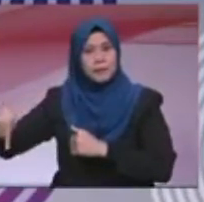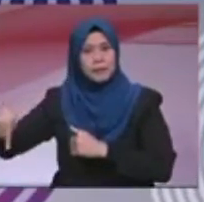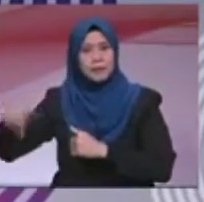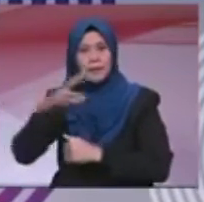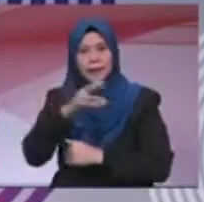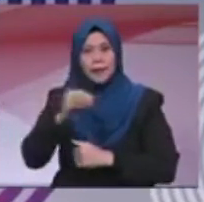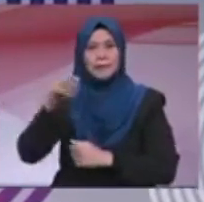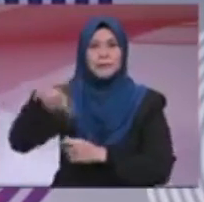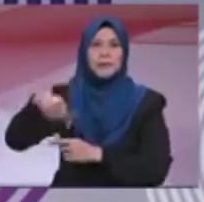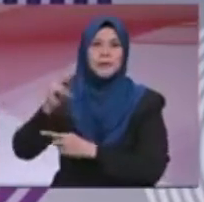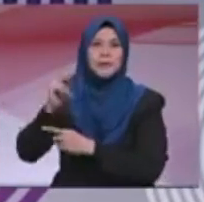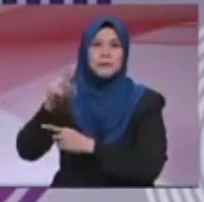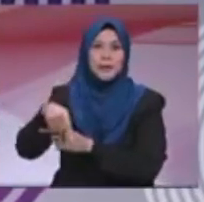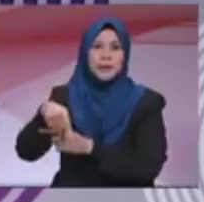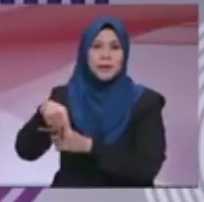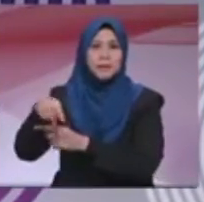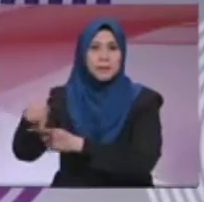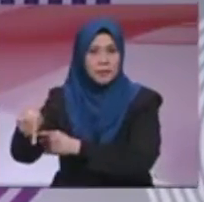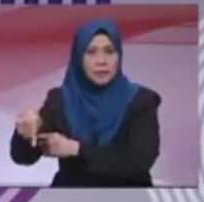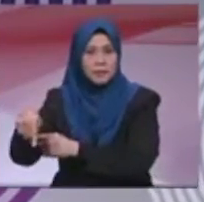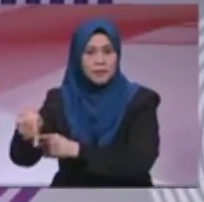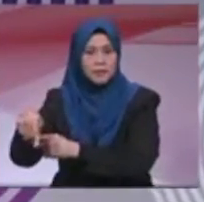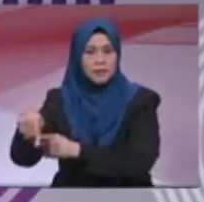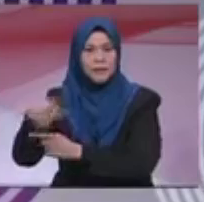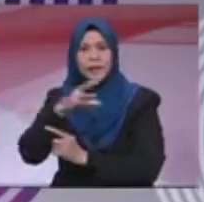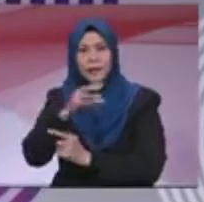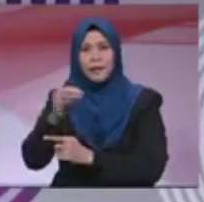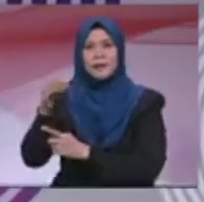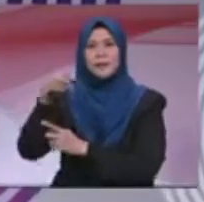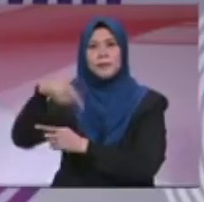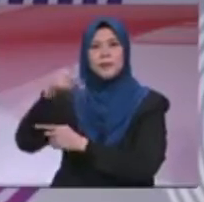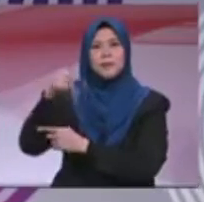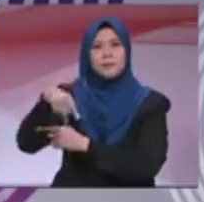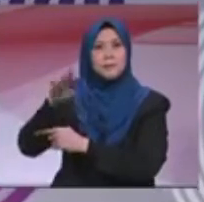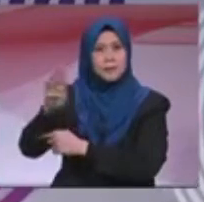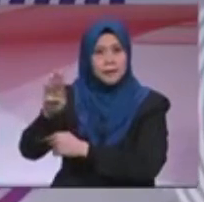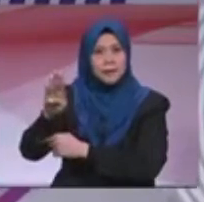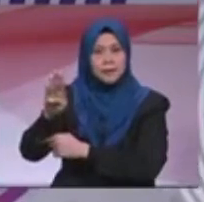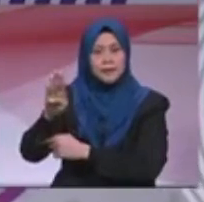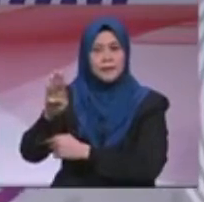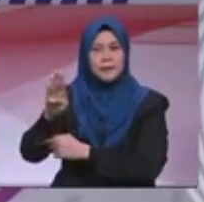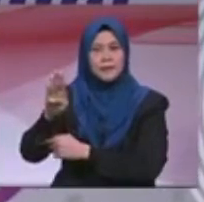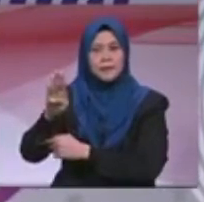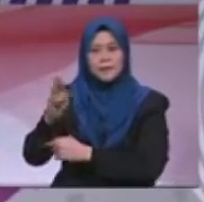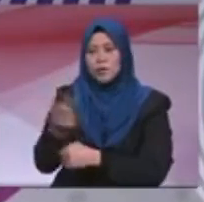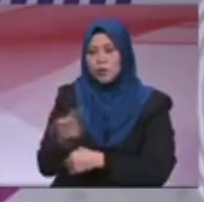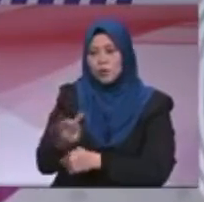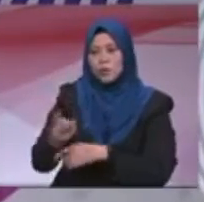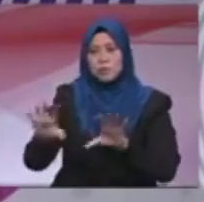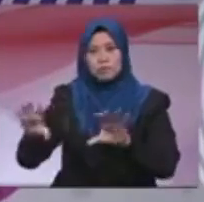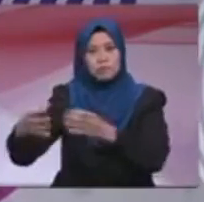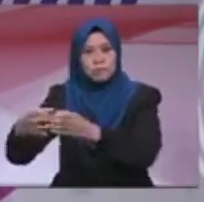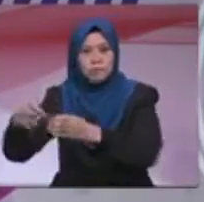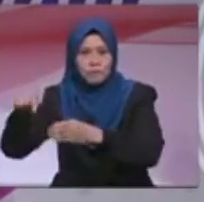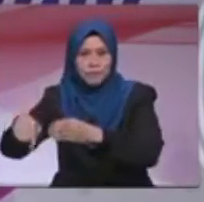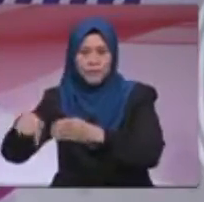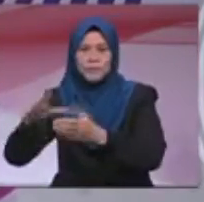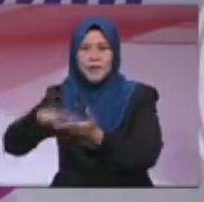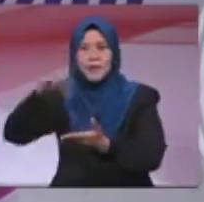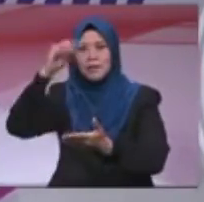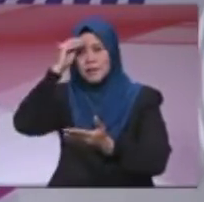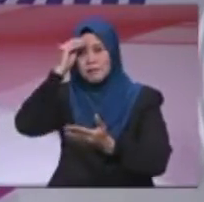dan PKPP dan PKPB, kedua-dua kumpulan ini akan belajar